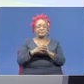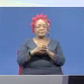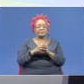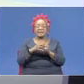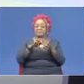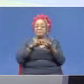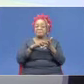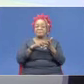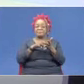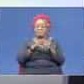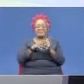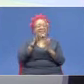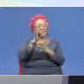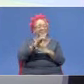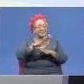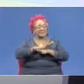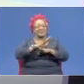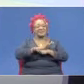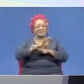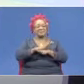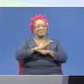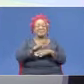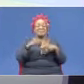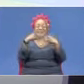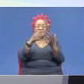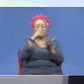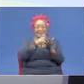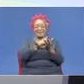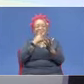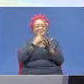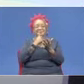anaridhisha na anafurahisha Wafula. Sasa Nuru nakuibia siri. Ngoja kwanza hiyo kimbia na uzito.